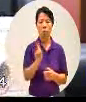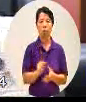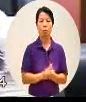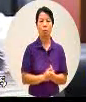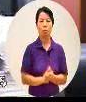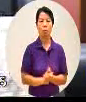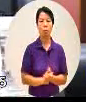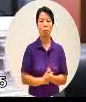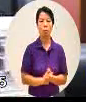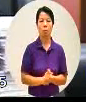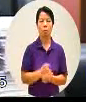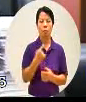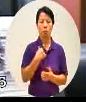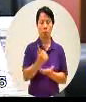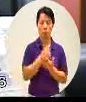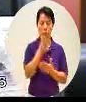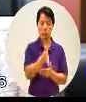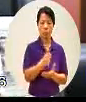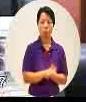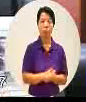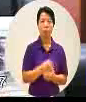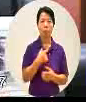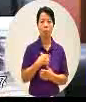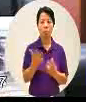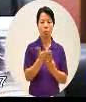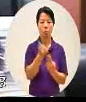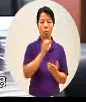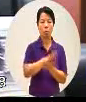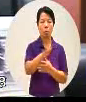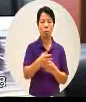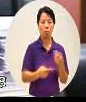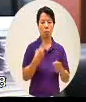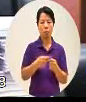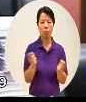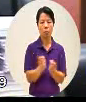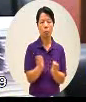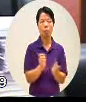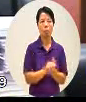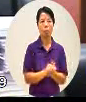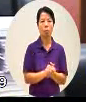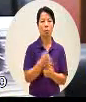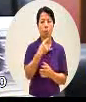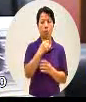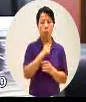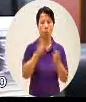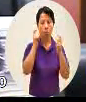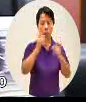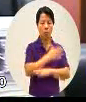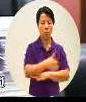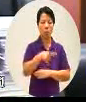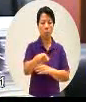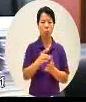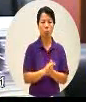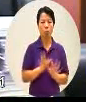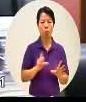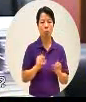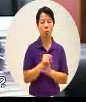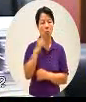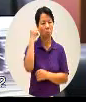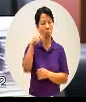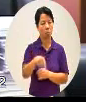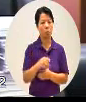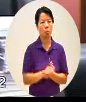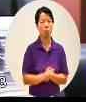讲我请问，我们县市合并将近两年了，我们高雄县民有感还是无感？做干